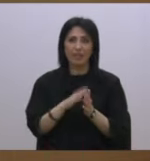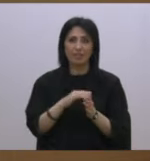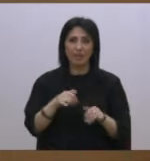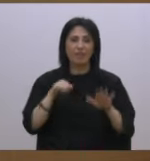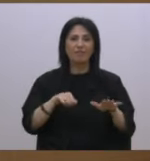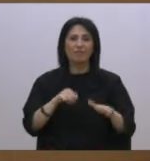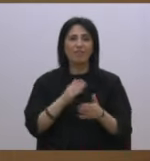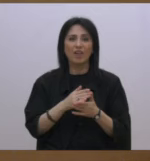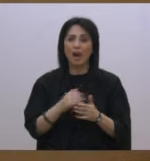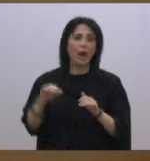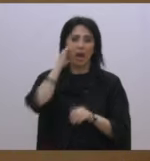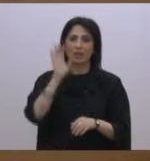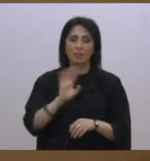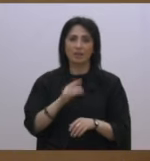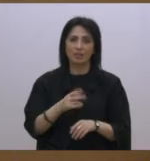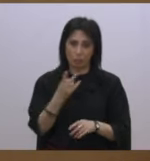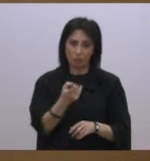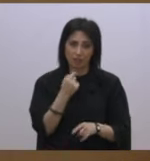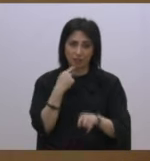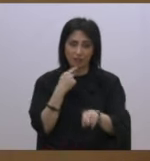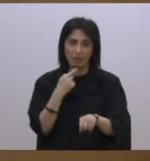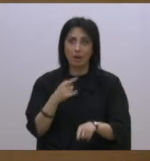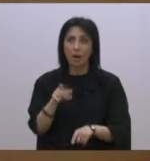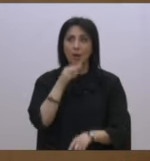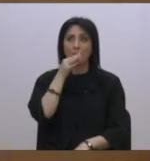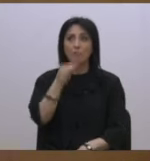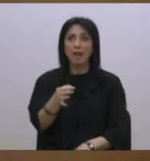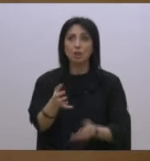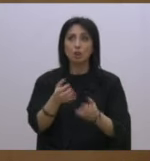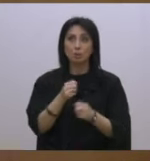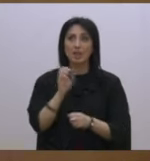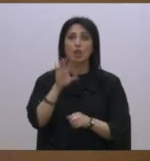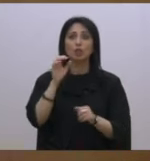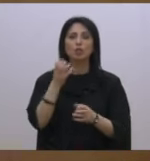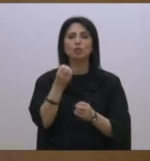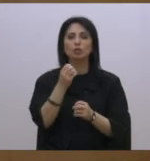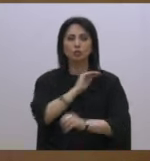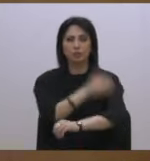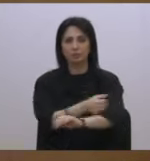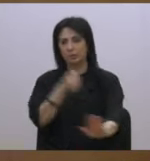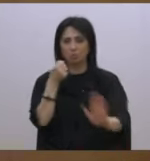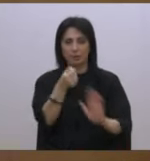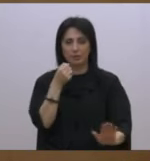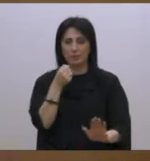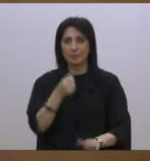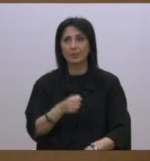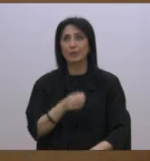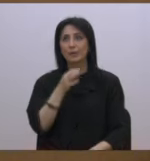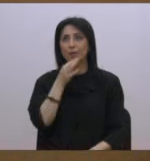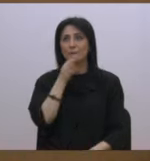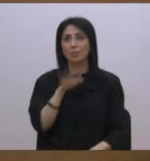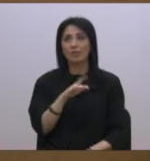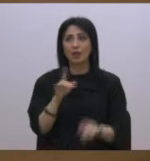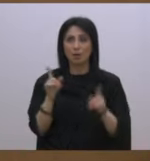დაფარცხავდნენ ამაზე პასუხი როცა მიიღეს კიდე უფრო მაგრამ მოხდა სხვათა შორის ოღონდ ეხა